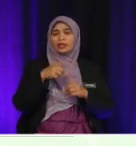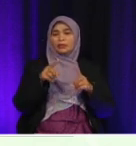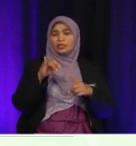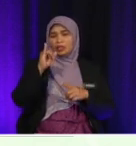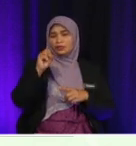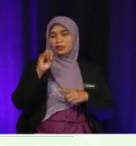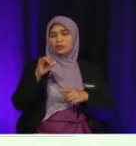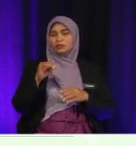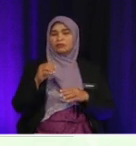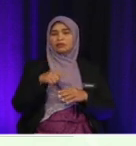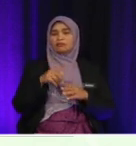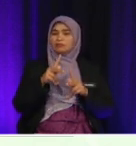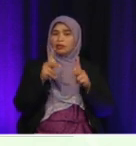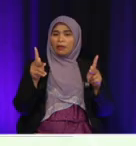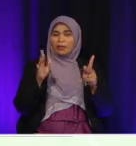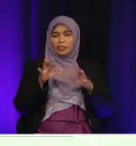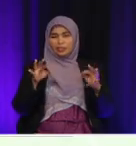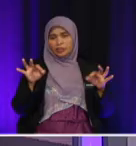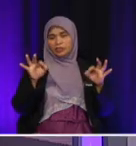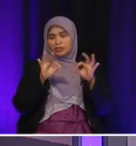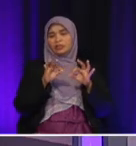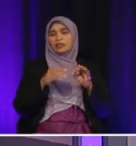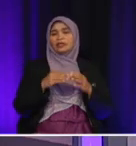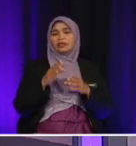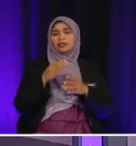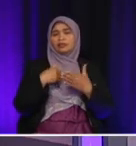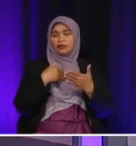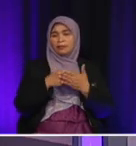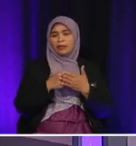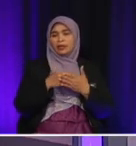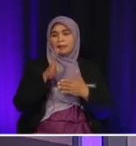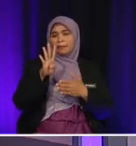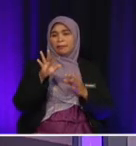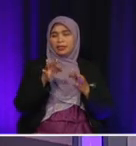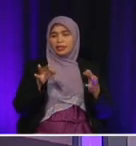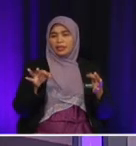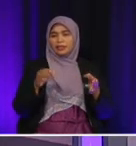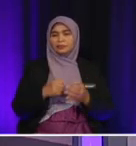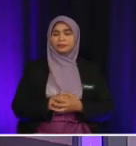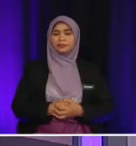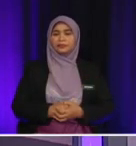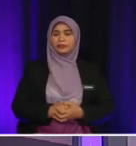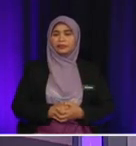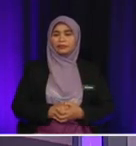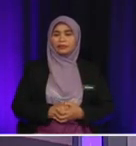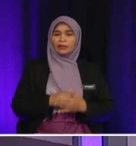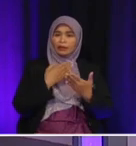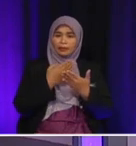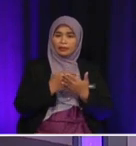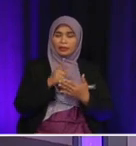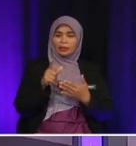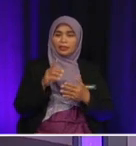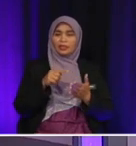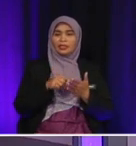itu dikembangkan lagi Oke nanti kita akan lihat contoh-contohnya Baiklah